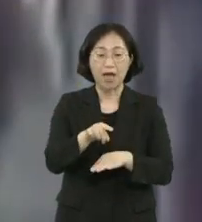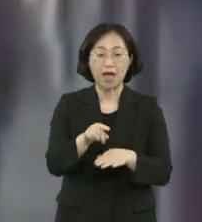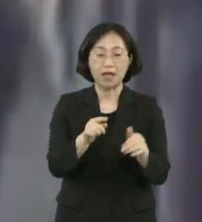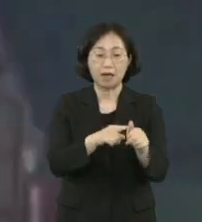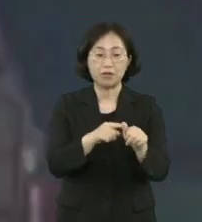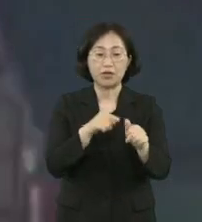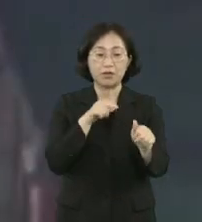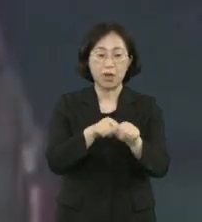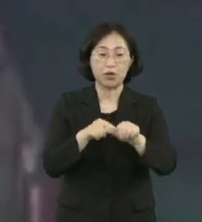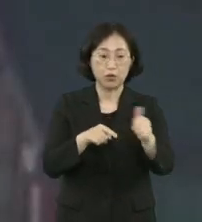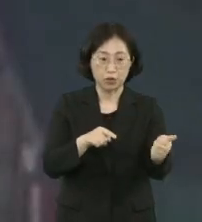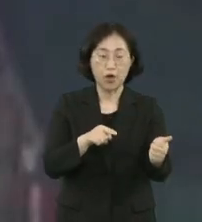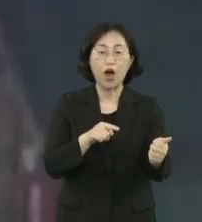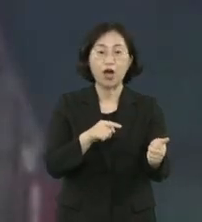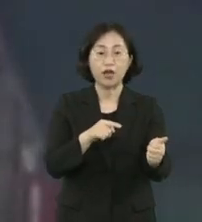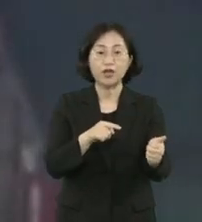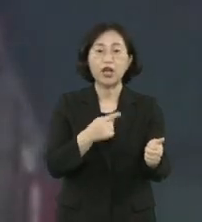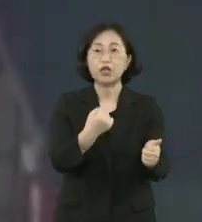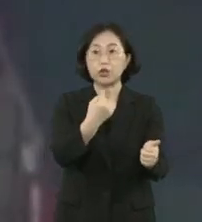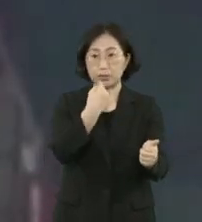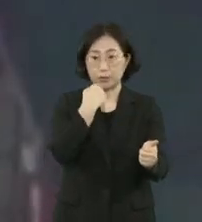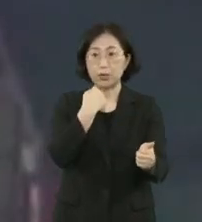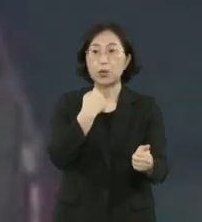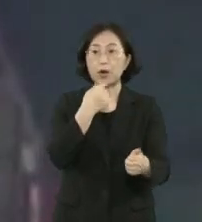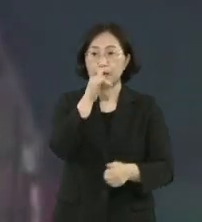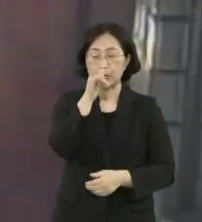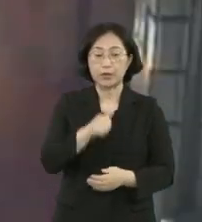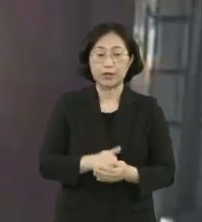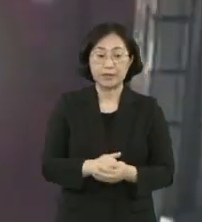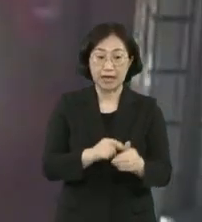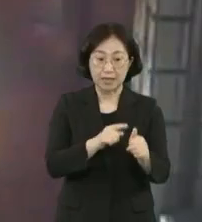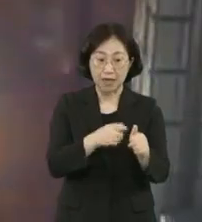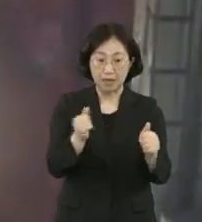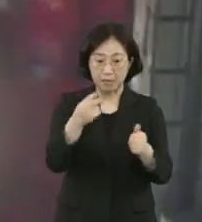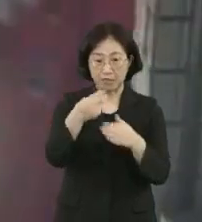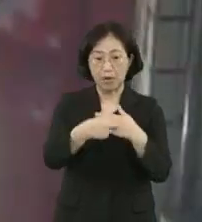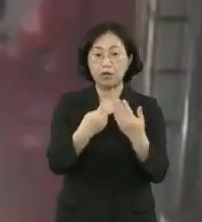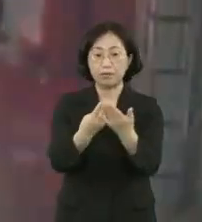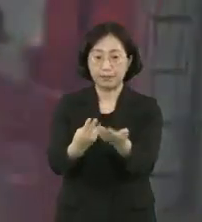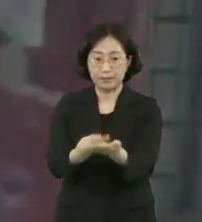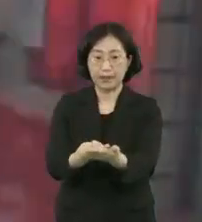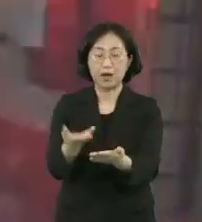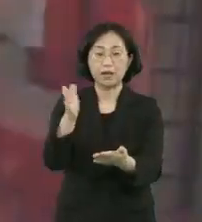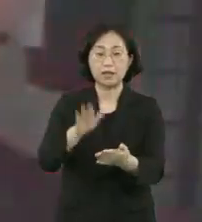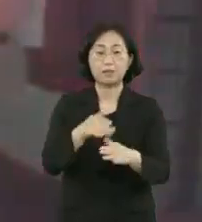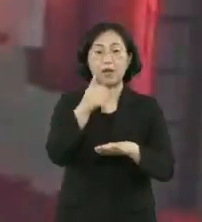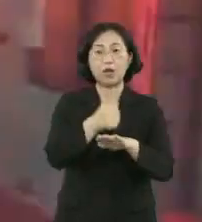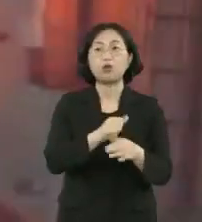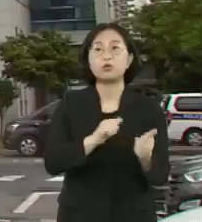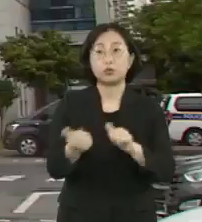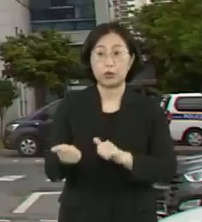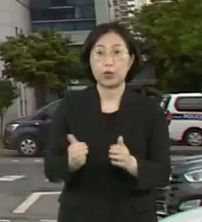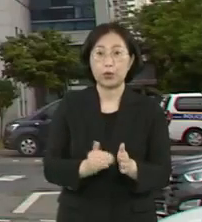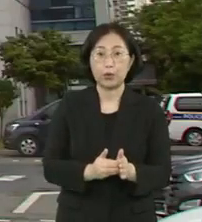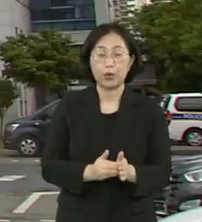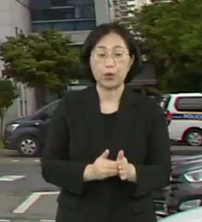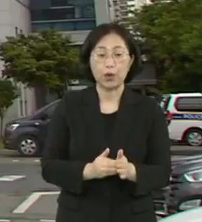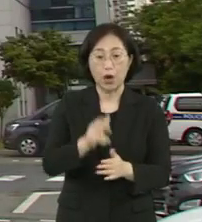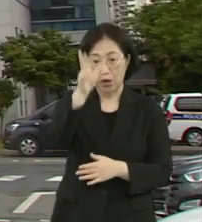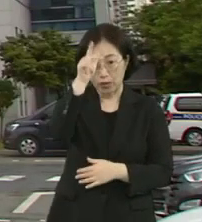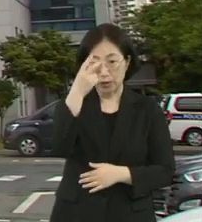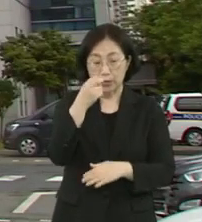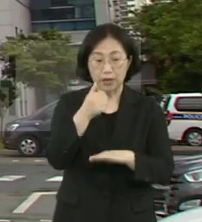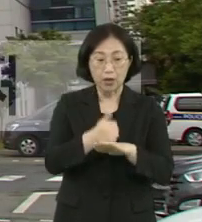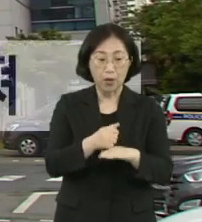흉기에 찔려 쓰러졌다는 신고가 접수된 겁니다. 흉기에 찔린 남성은 병원으로 옮겨졌지만 결국 숨졌습니다. 경찰